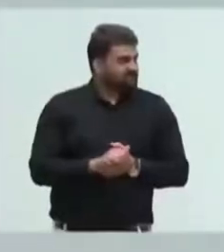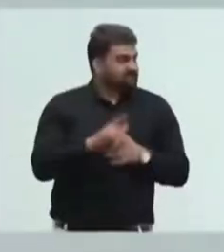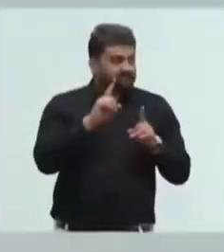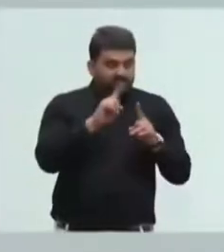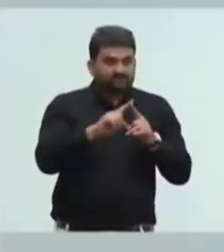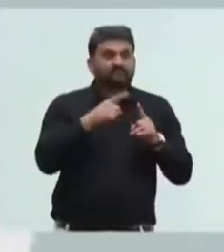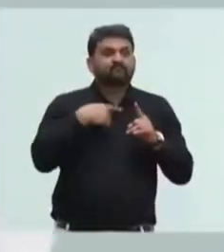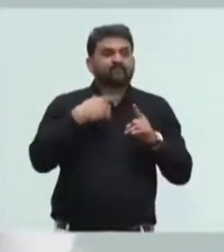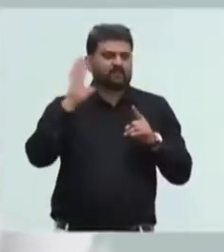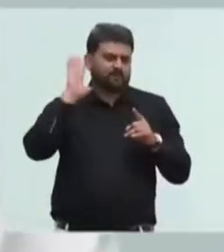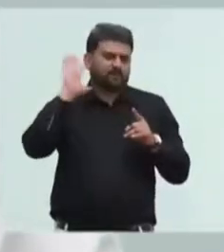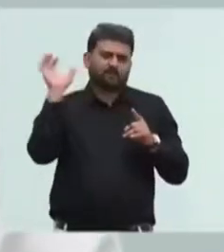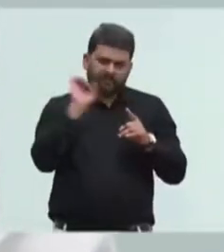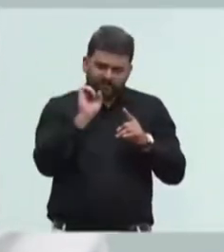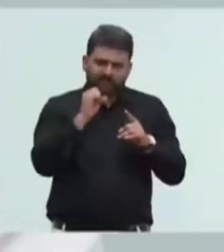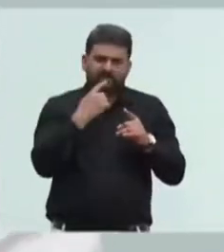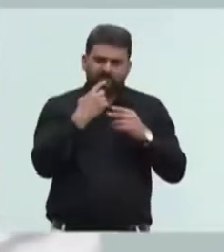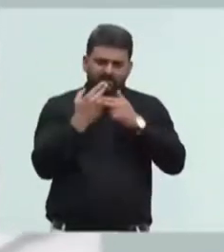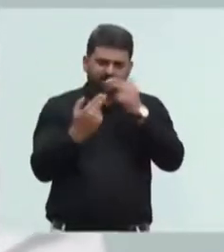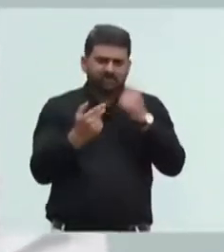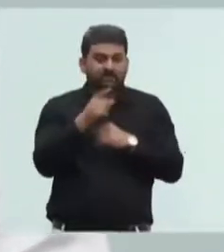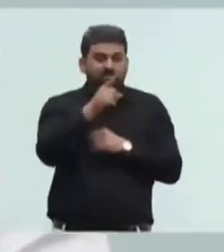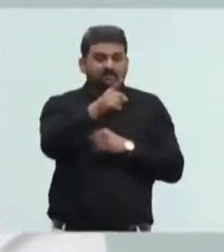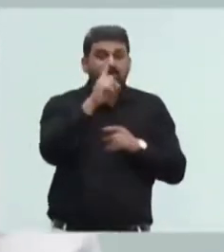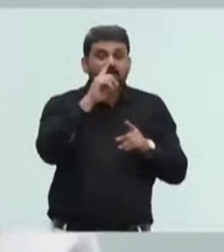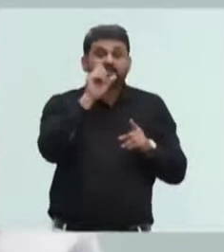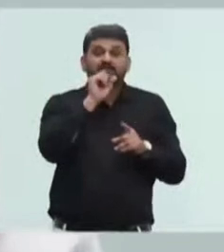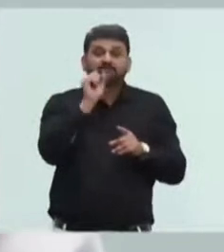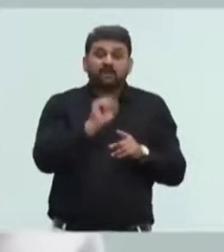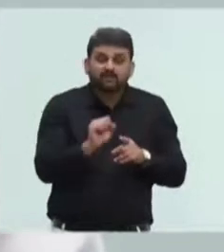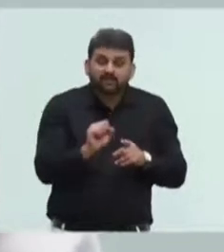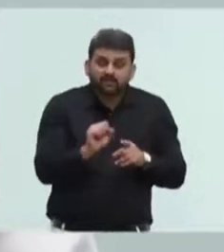मुझे ये भी बताया गया आपकी दादी ने